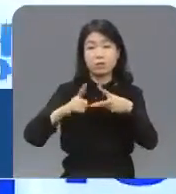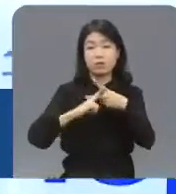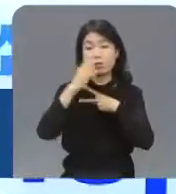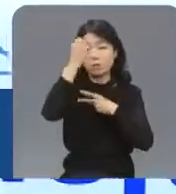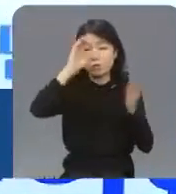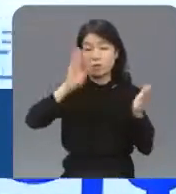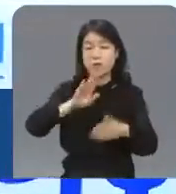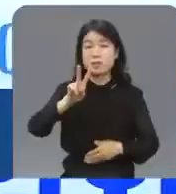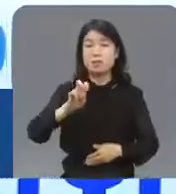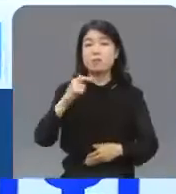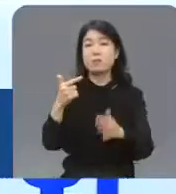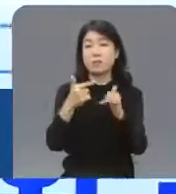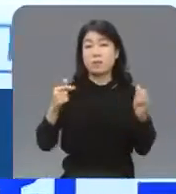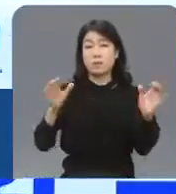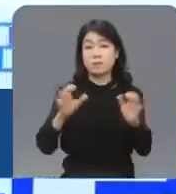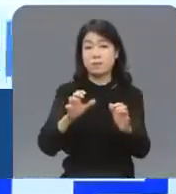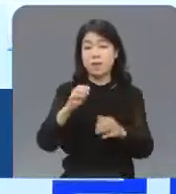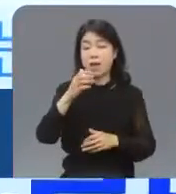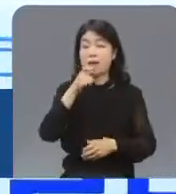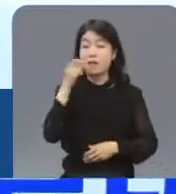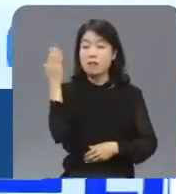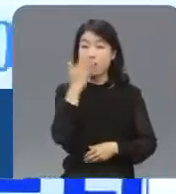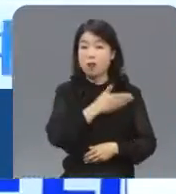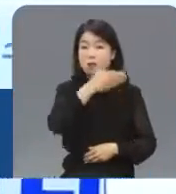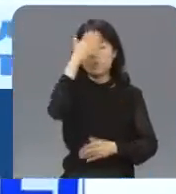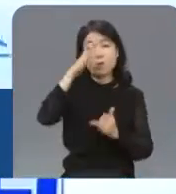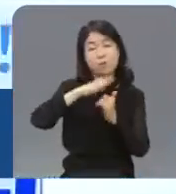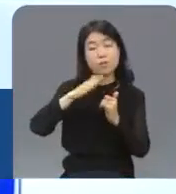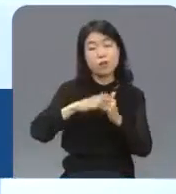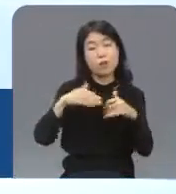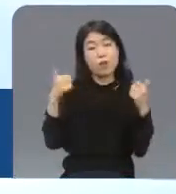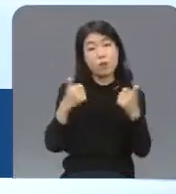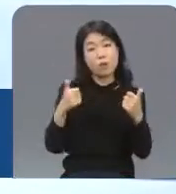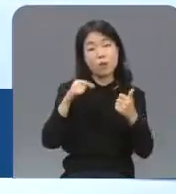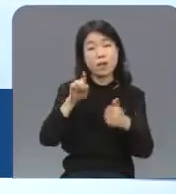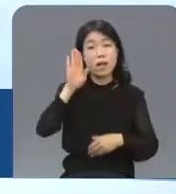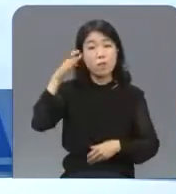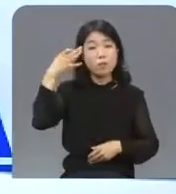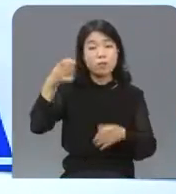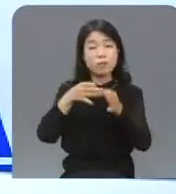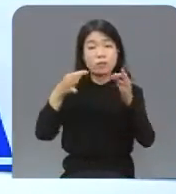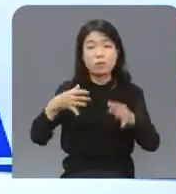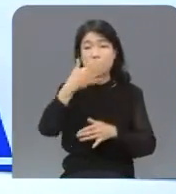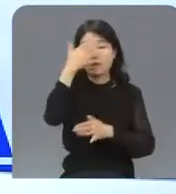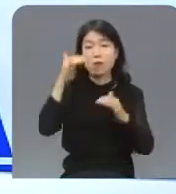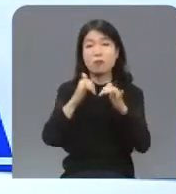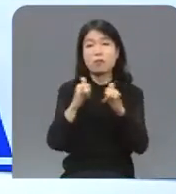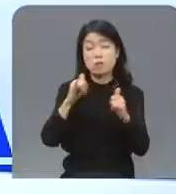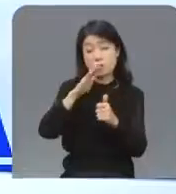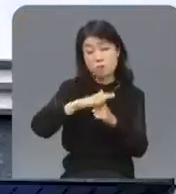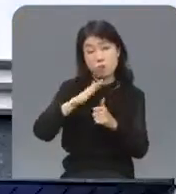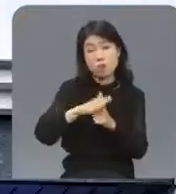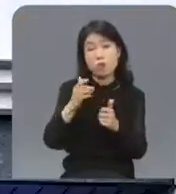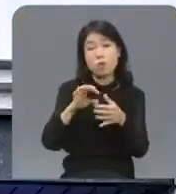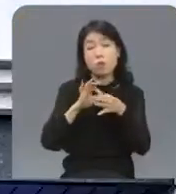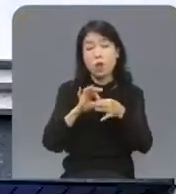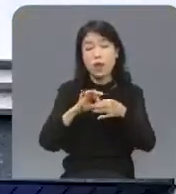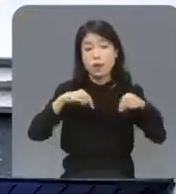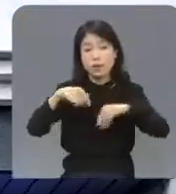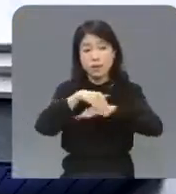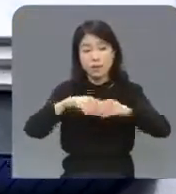초중고등학생 26명으로 구성된 여수 청소년의회는 앞으로 2주간 청소년 관련 정책을 발굴하고 토론 등에